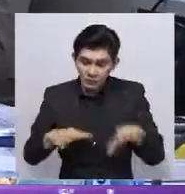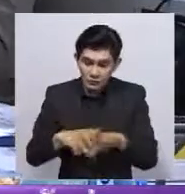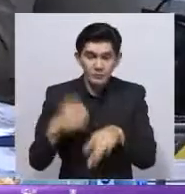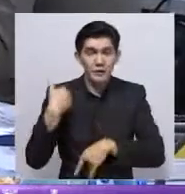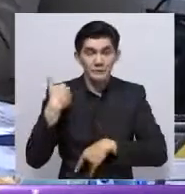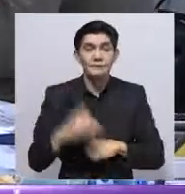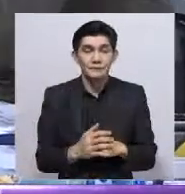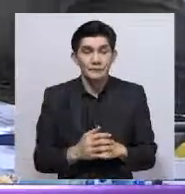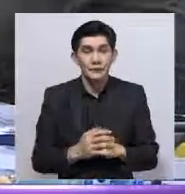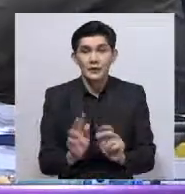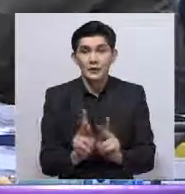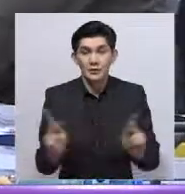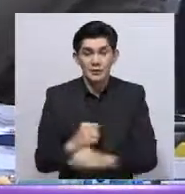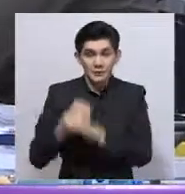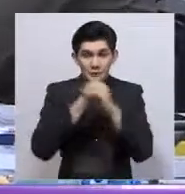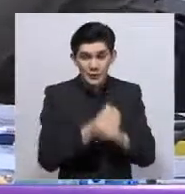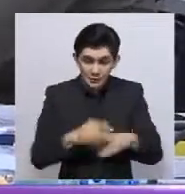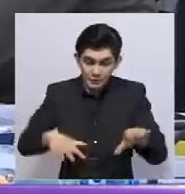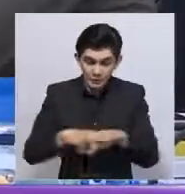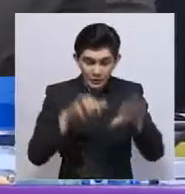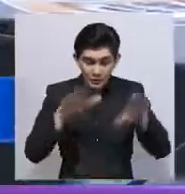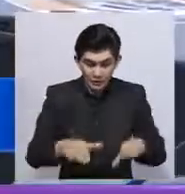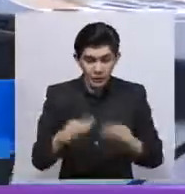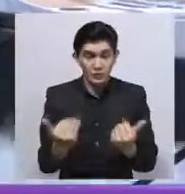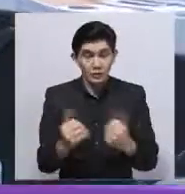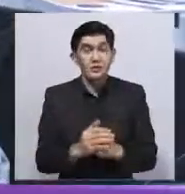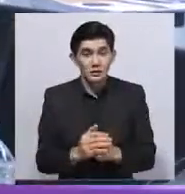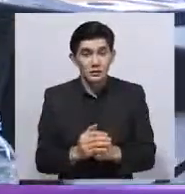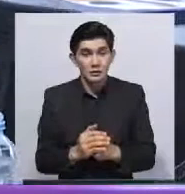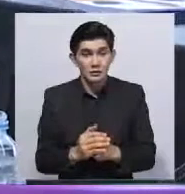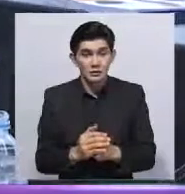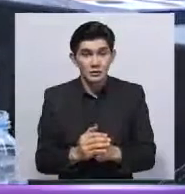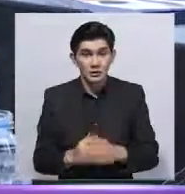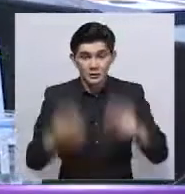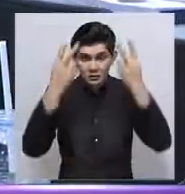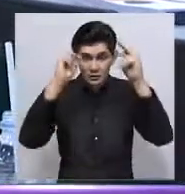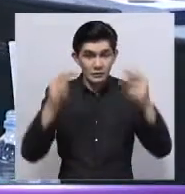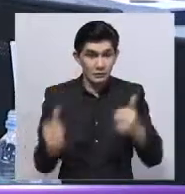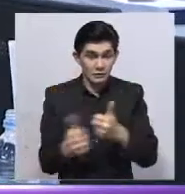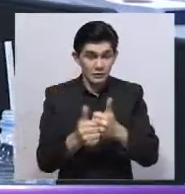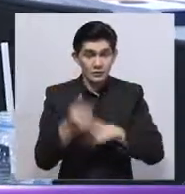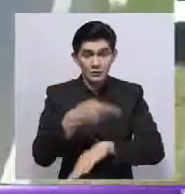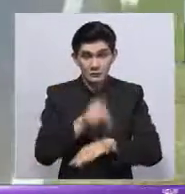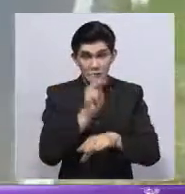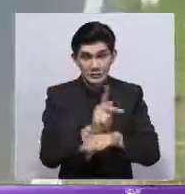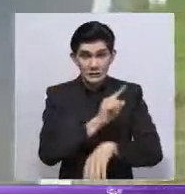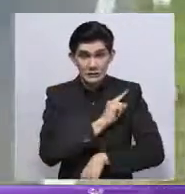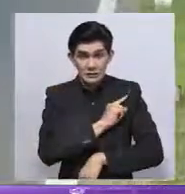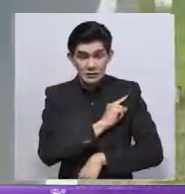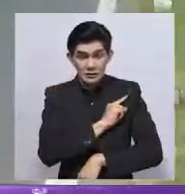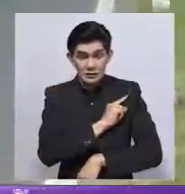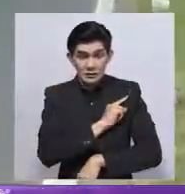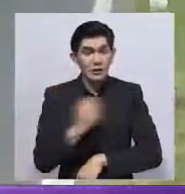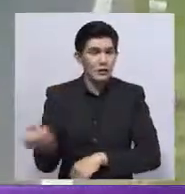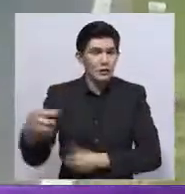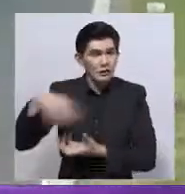โดยที่ประชุมคณะกรรมการนโยบายป้องกันและลดอุบัติเหตุทางถนนแห่งชาติหรือนปท.นะครับซึ่งพลเอกประวิตรวงษ์สุวรรณรองนายกรัฐมนตรีเป็นประธานได้รับ